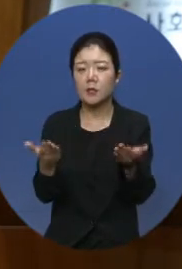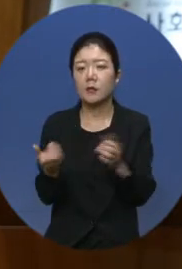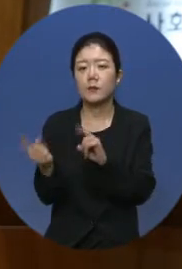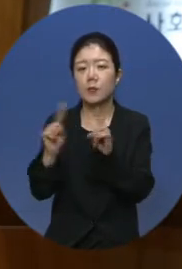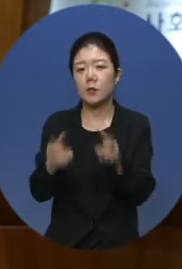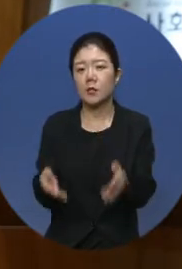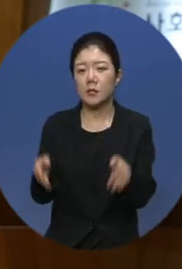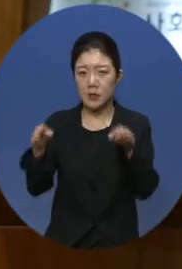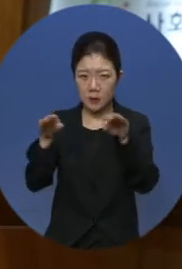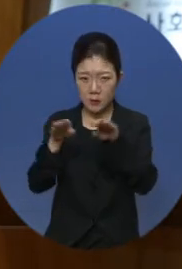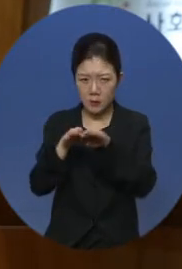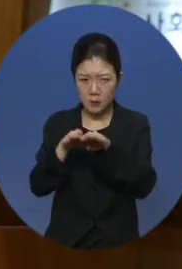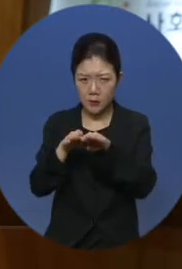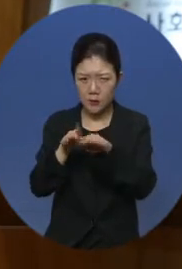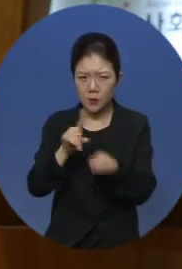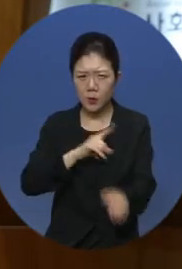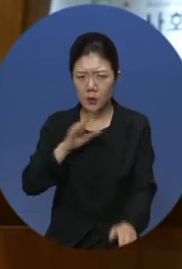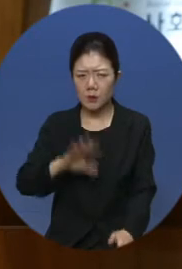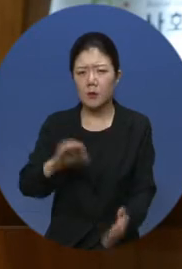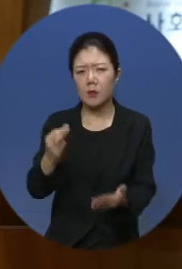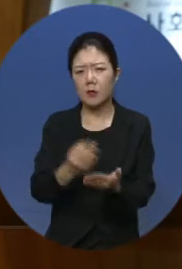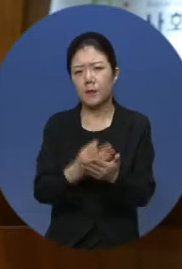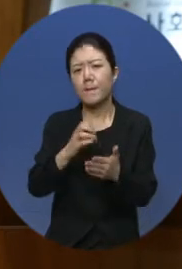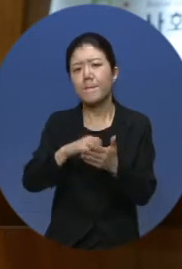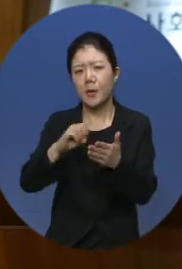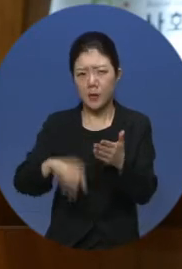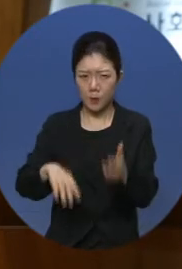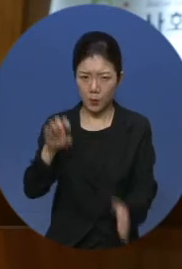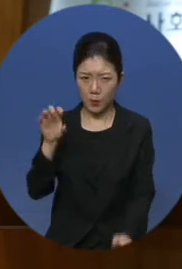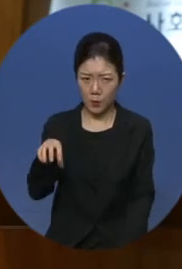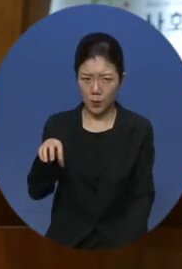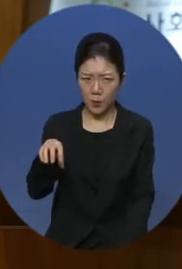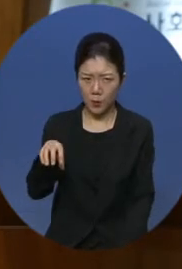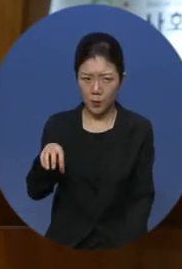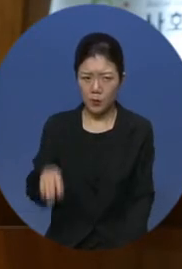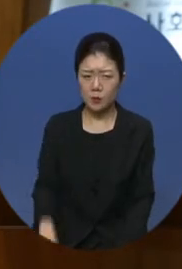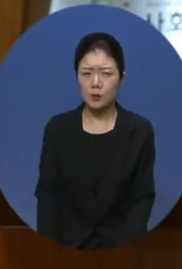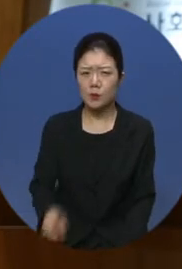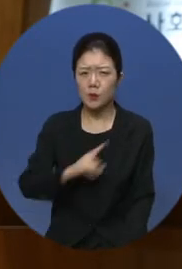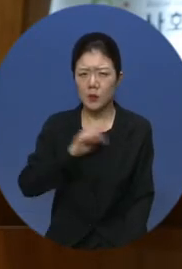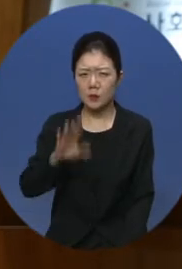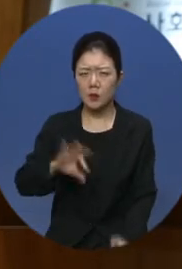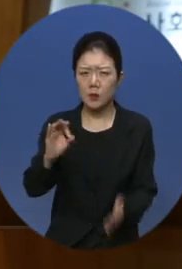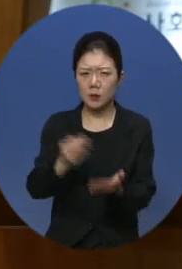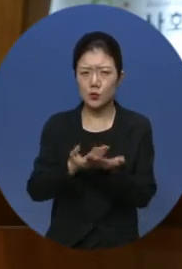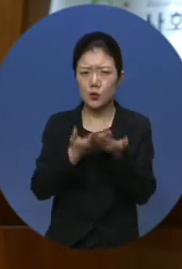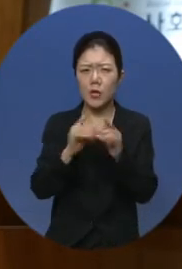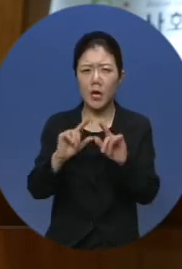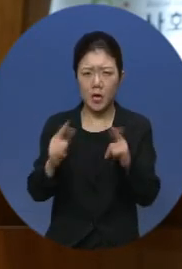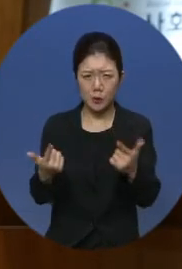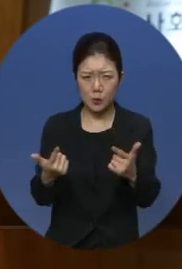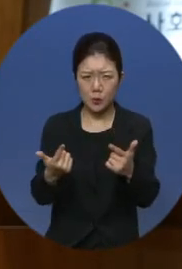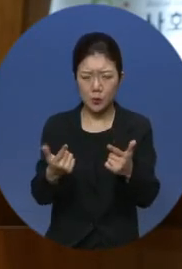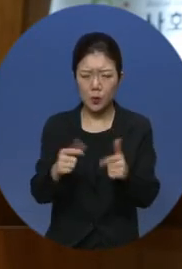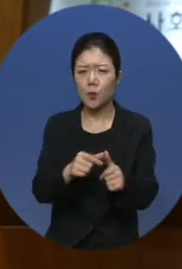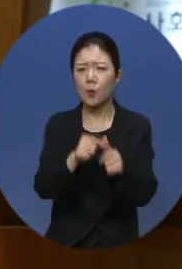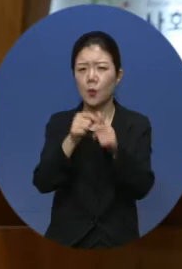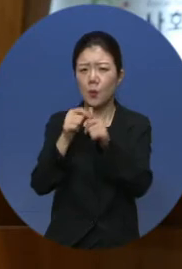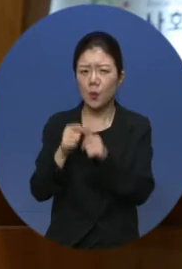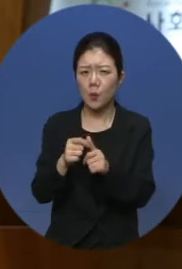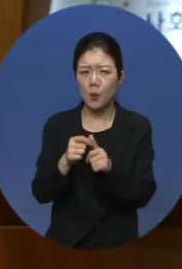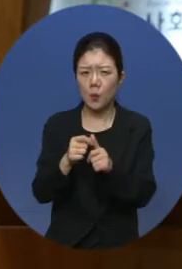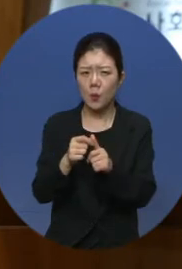직업재활시설은 최저임금 적용 제외인가라고 해서 최저임금을 주지 않고도 고용을 훈련시킬 수 있고 고용을 할 수